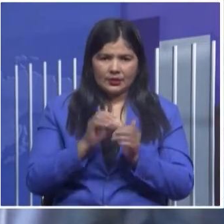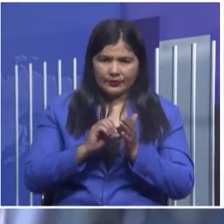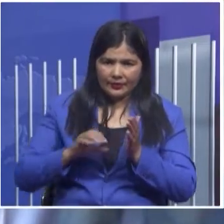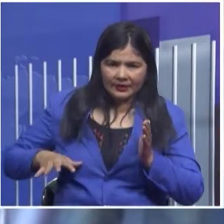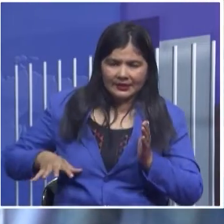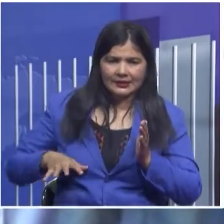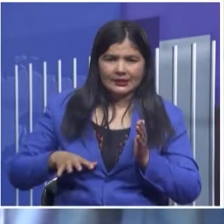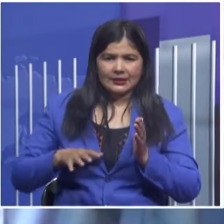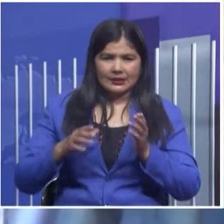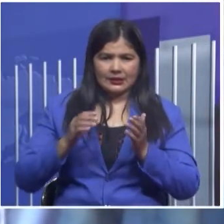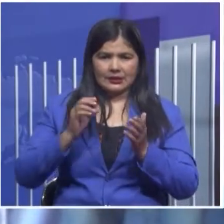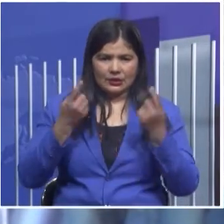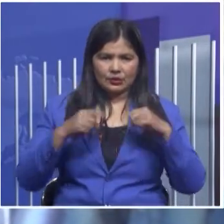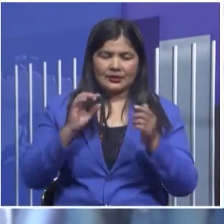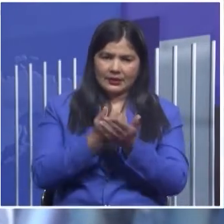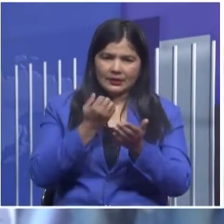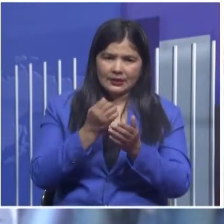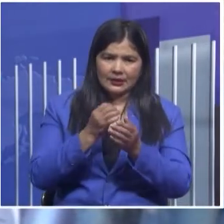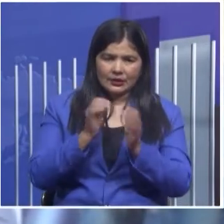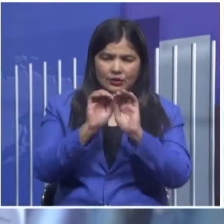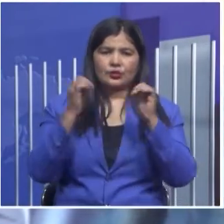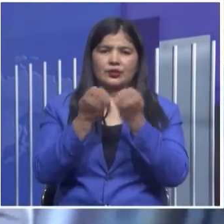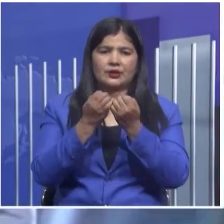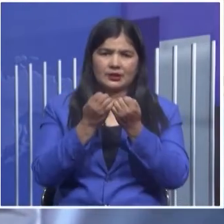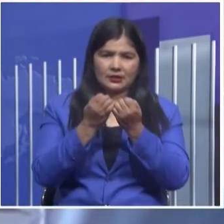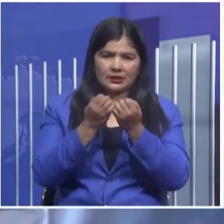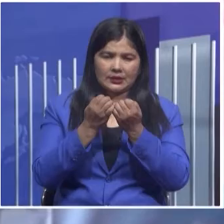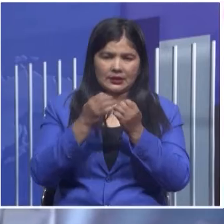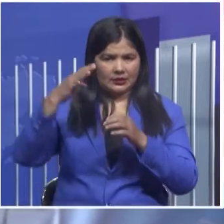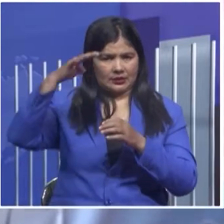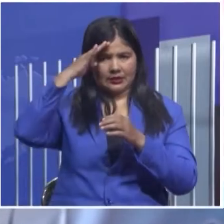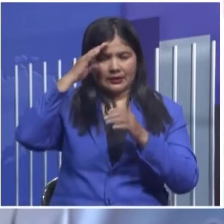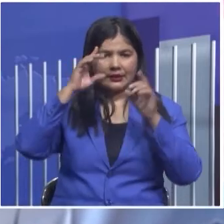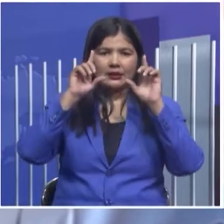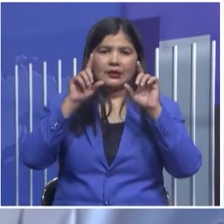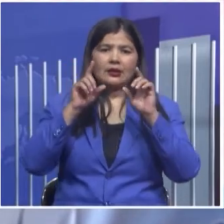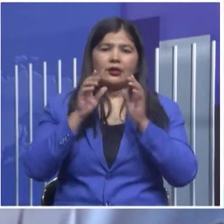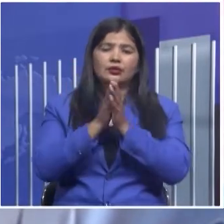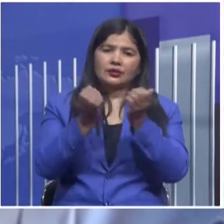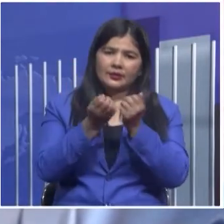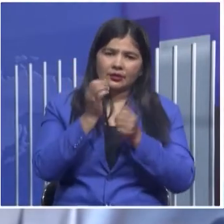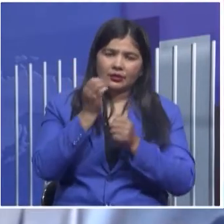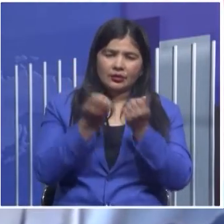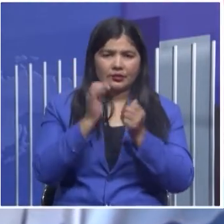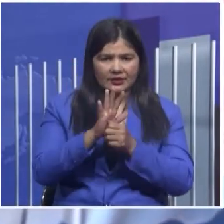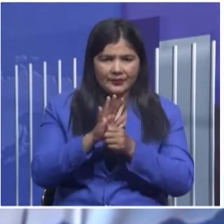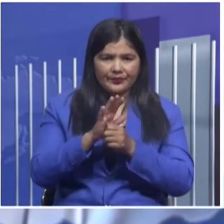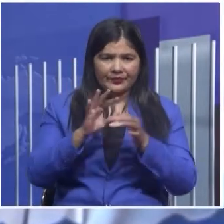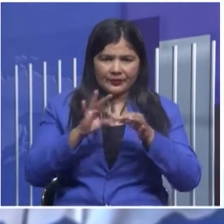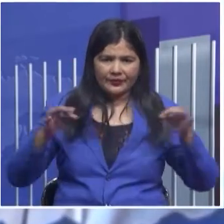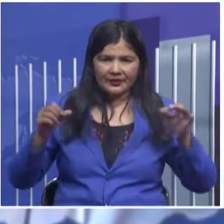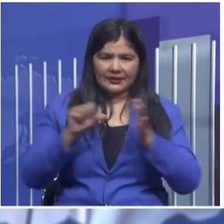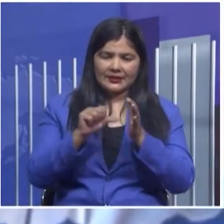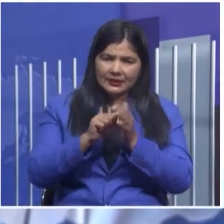स्वास्थ्य सतर्कता र सुरक्षित व्यवहारका लागि सरकारले अपिल समेत गरेको छ। जिल्ला स्थित विभिन्न स्थानीय तहहरूमा